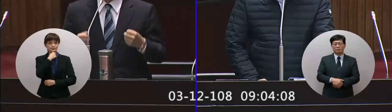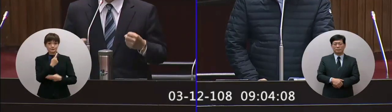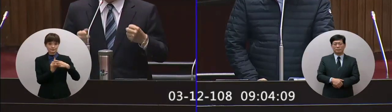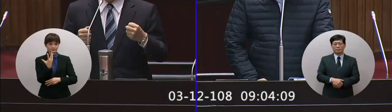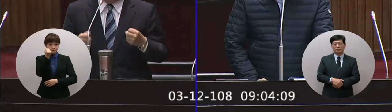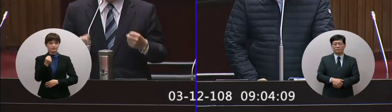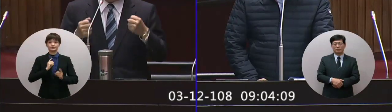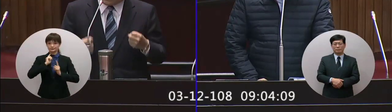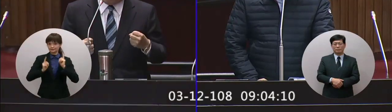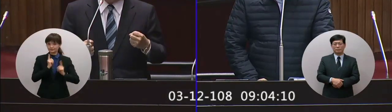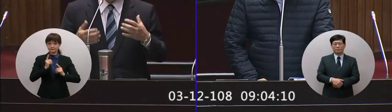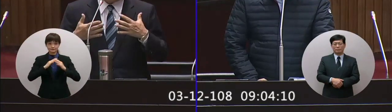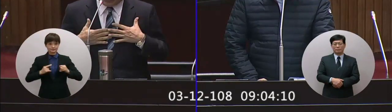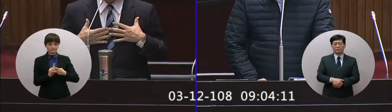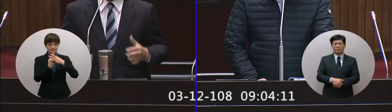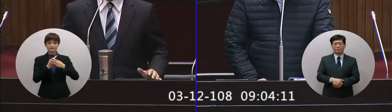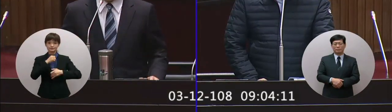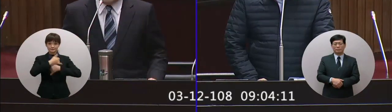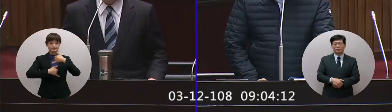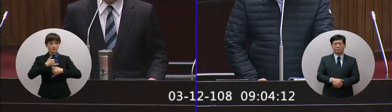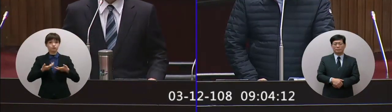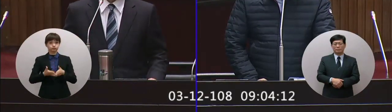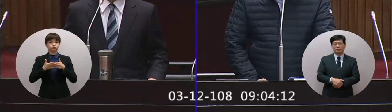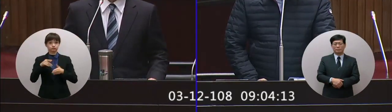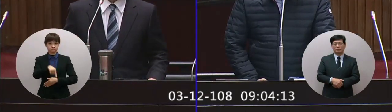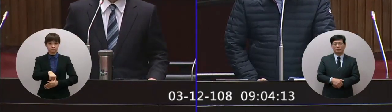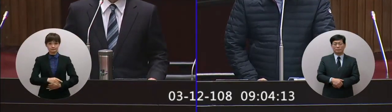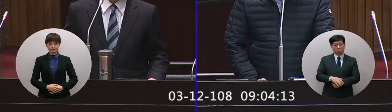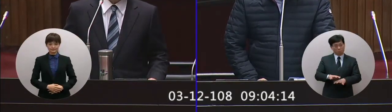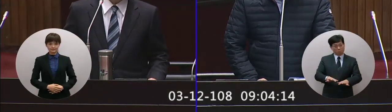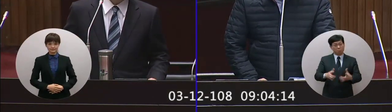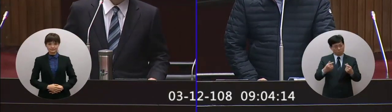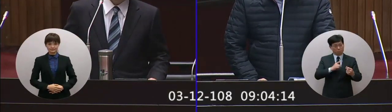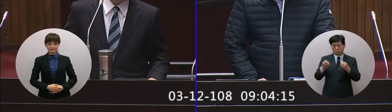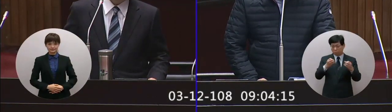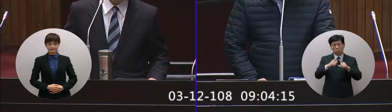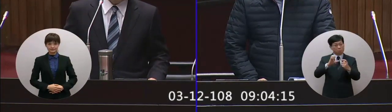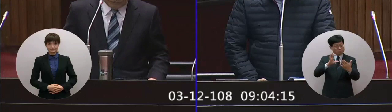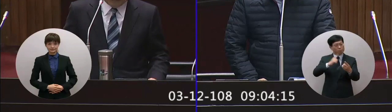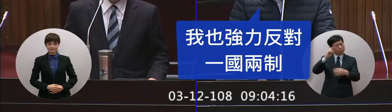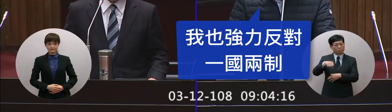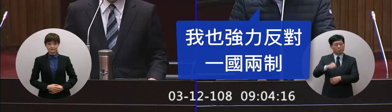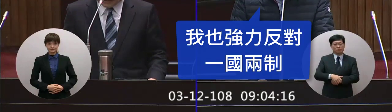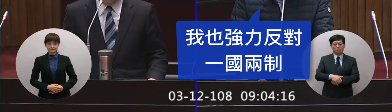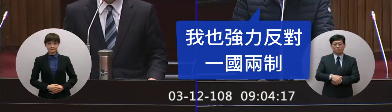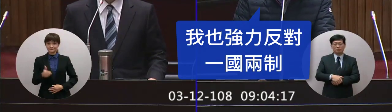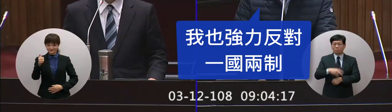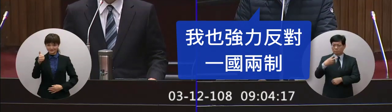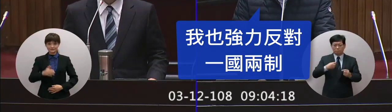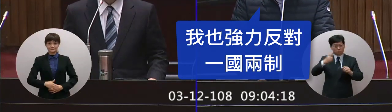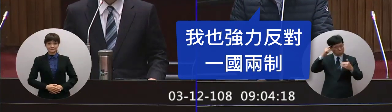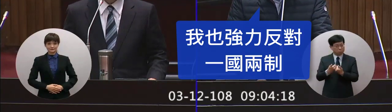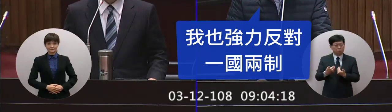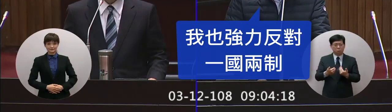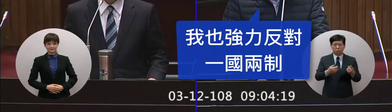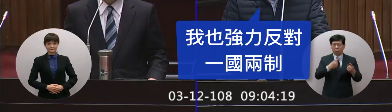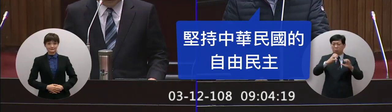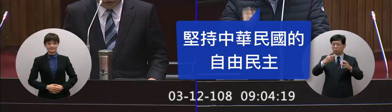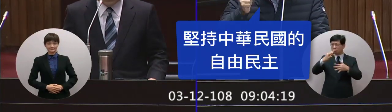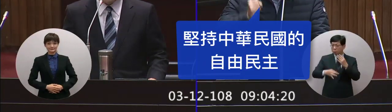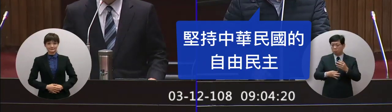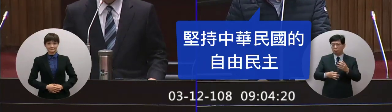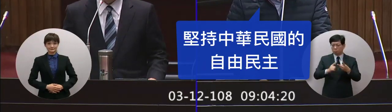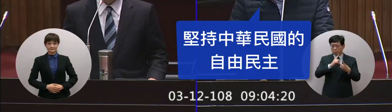能够自由民主生活最重要这一点。 基本上您谈的大方向我赞成，我也强烈反对一国